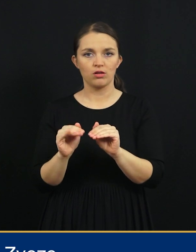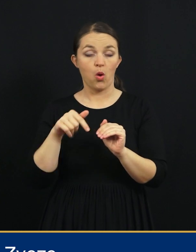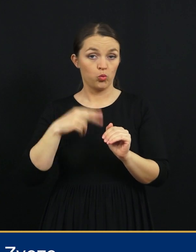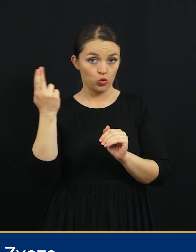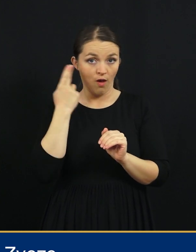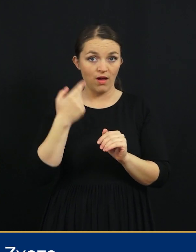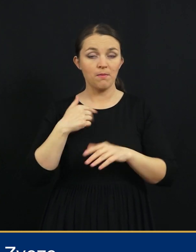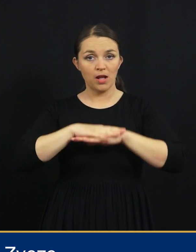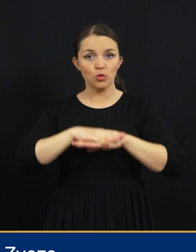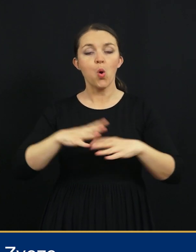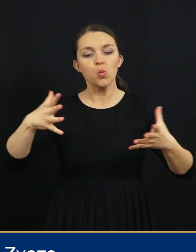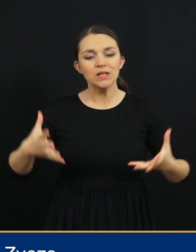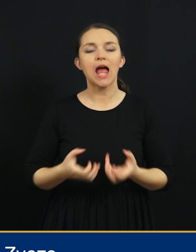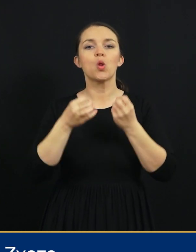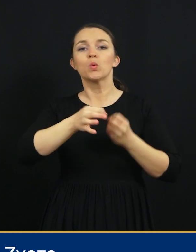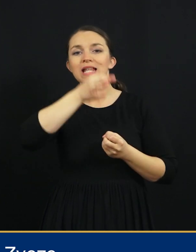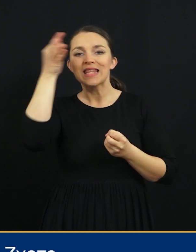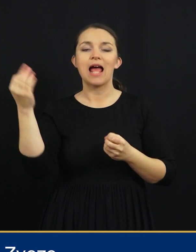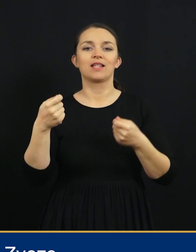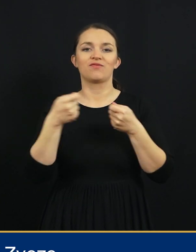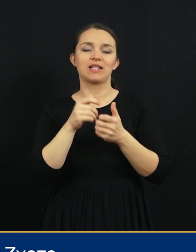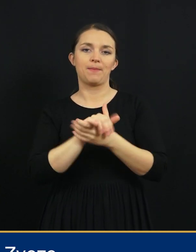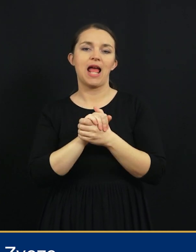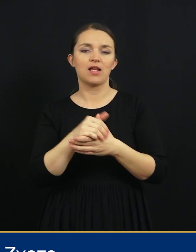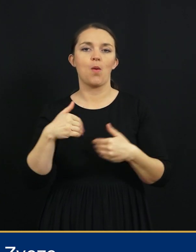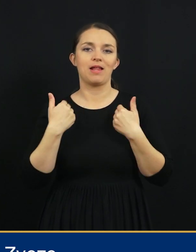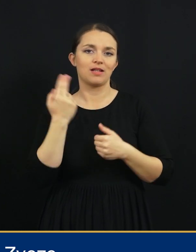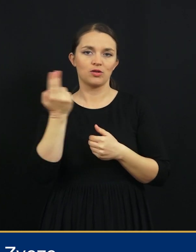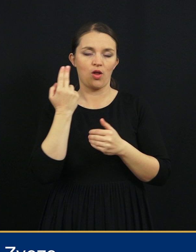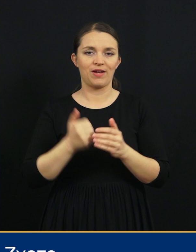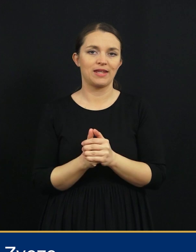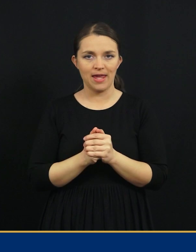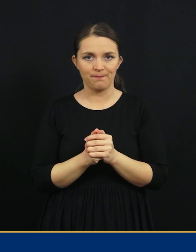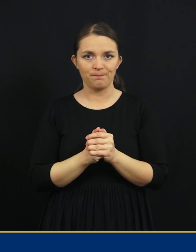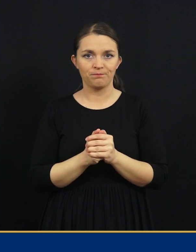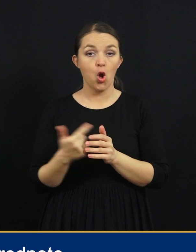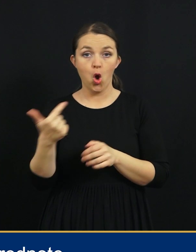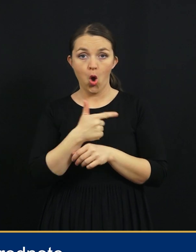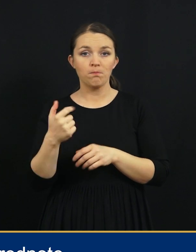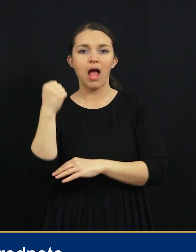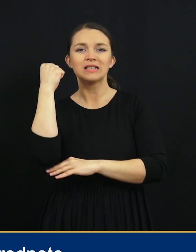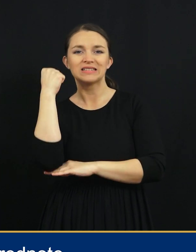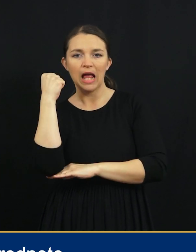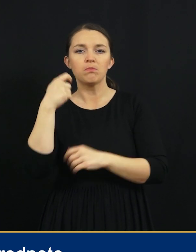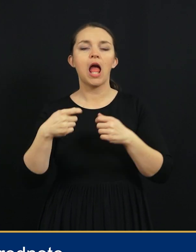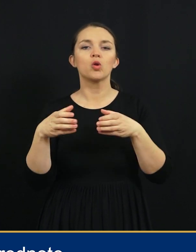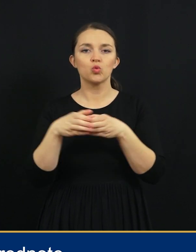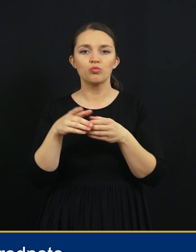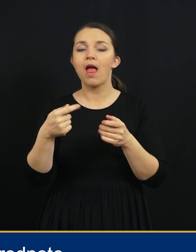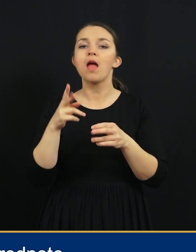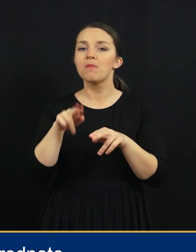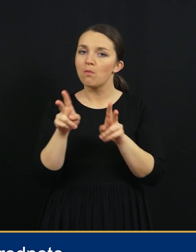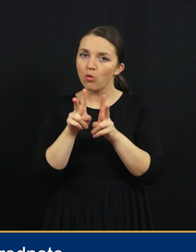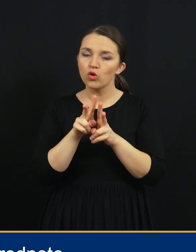v Sloveniji pa ustanovni dan Zveze prijateljev mladine Slovenije. Oba stebra družbe si delita